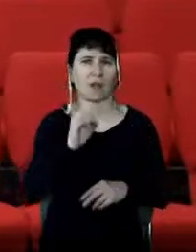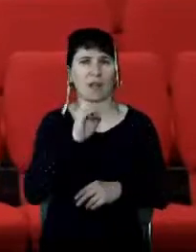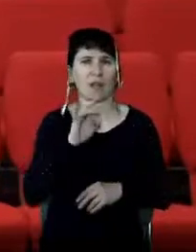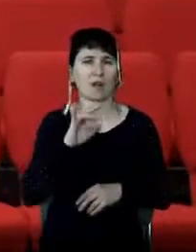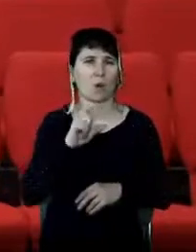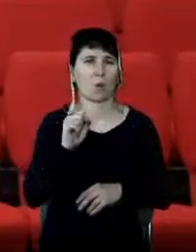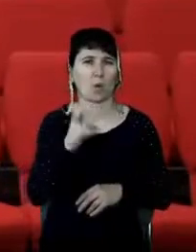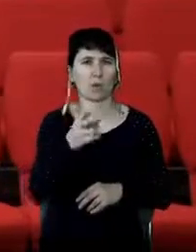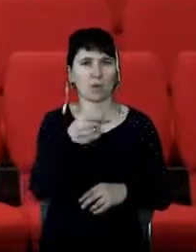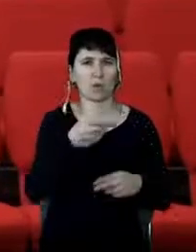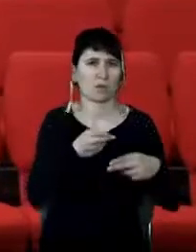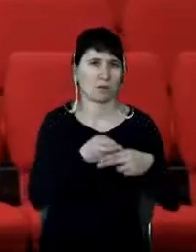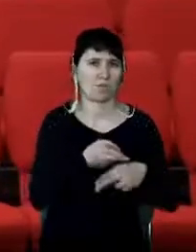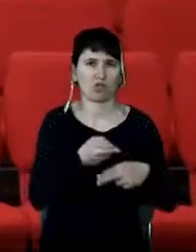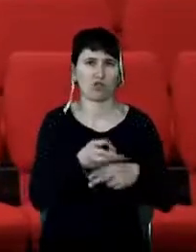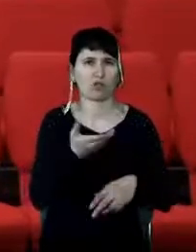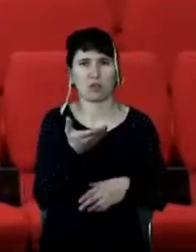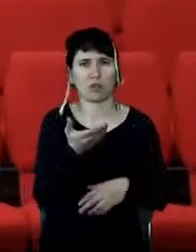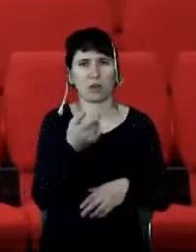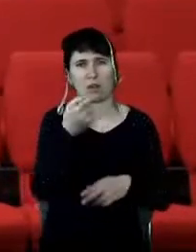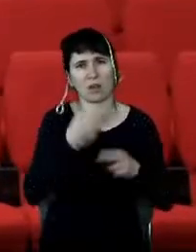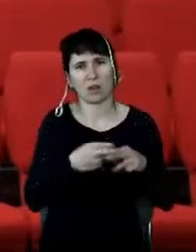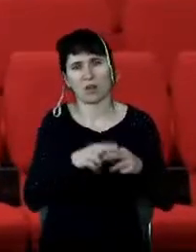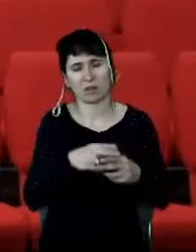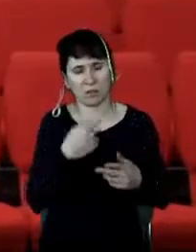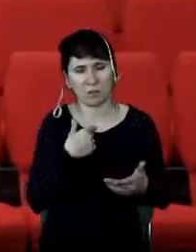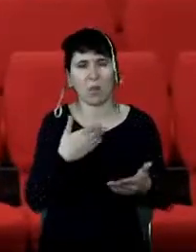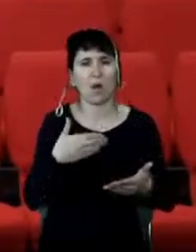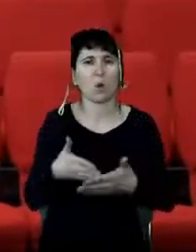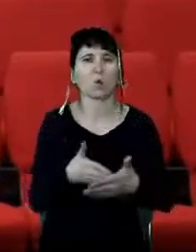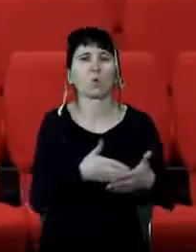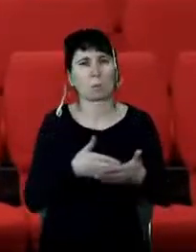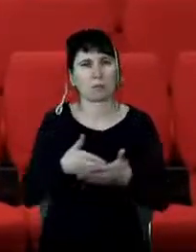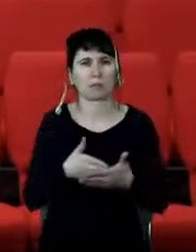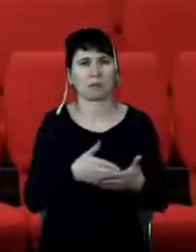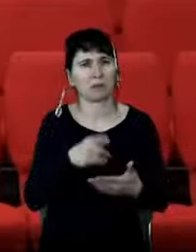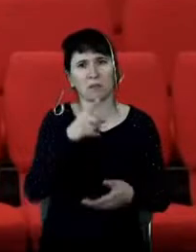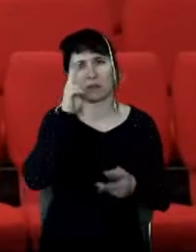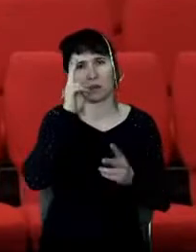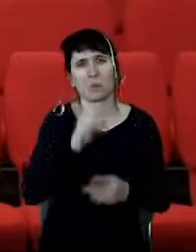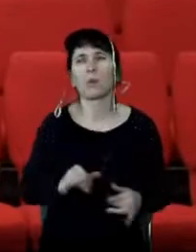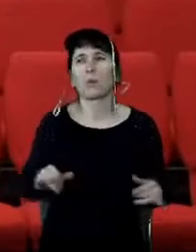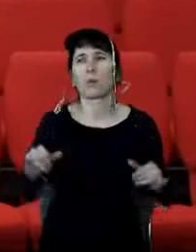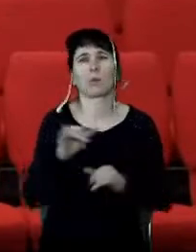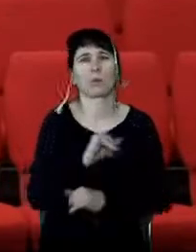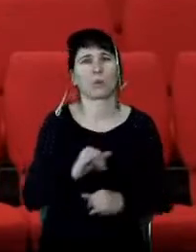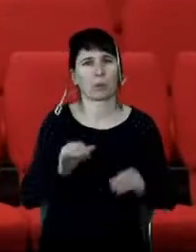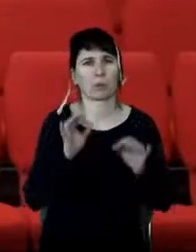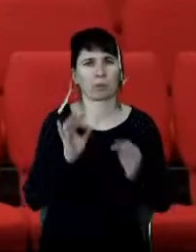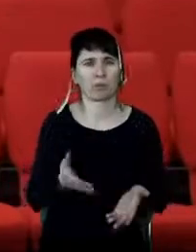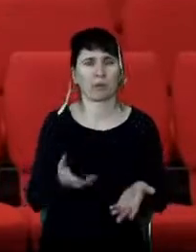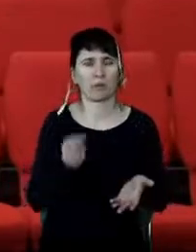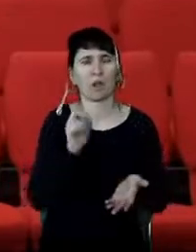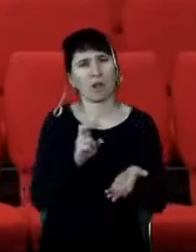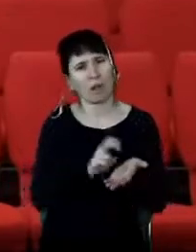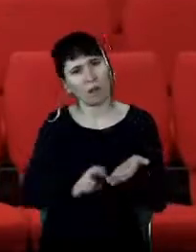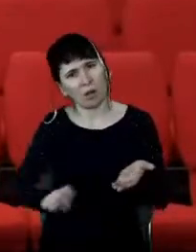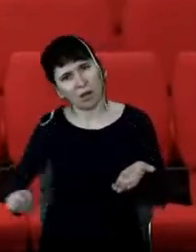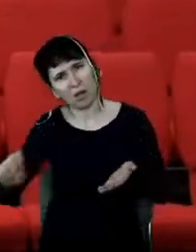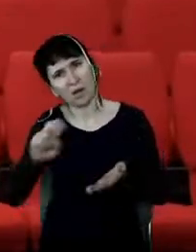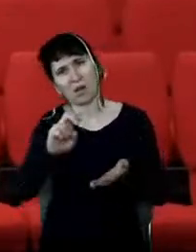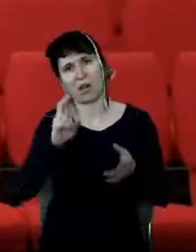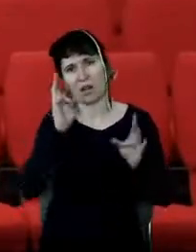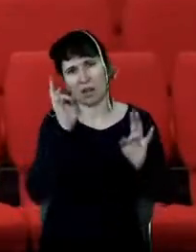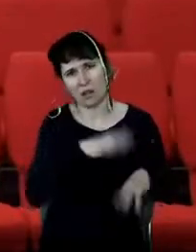дорозі, і не можеш пройти його, і думаєш, як я далі буду йти? Чи в обхід, чи ще